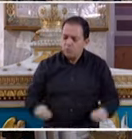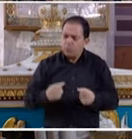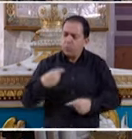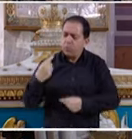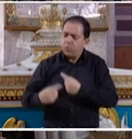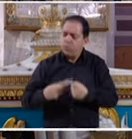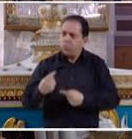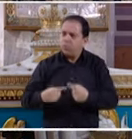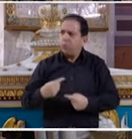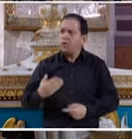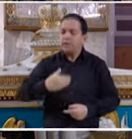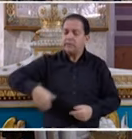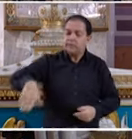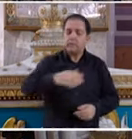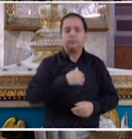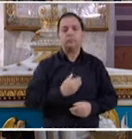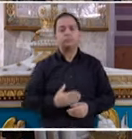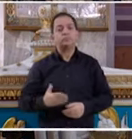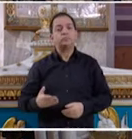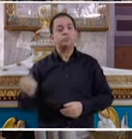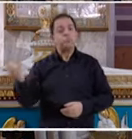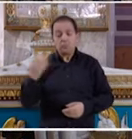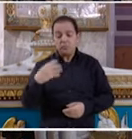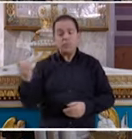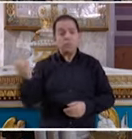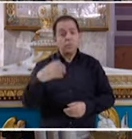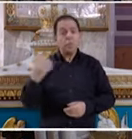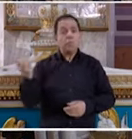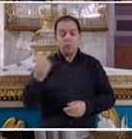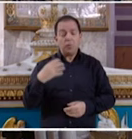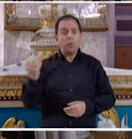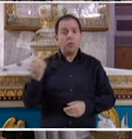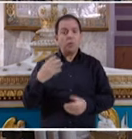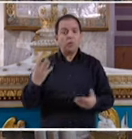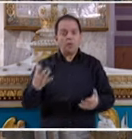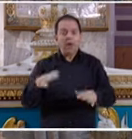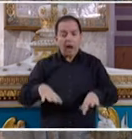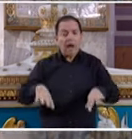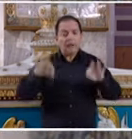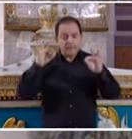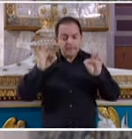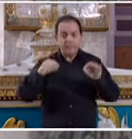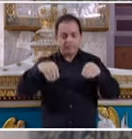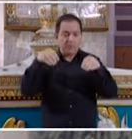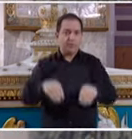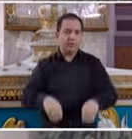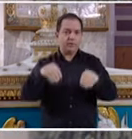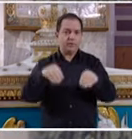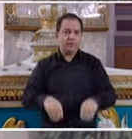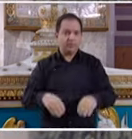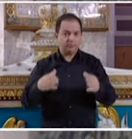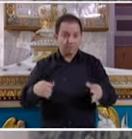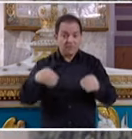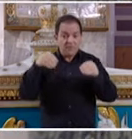με θυμών. Οι ευεργεσίες του Θεού για τον πιστό αρχίζουν από το Άγιο Βάπτισμά Του, όπου βαπτιζόμεθα είναι